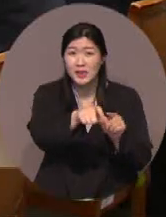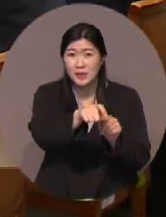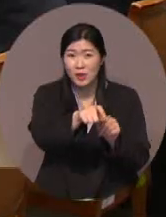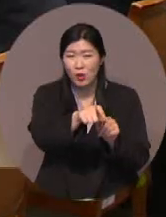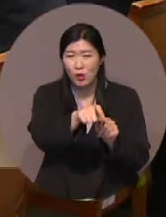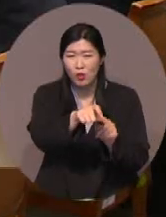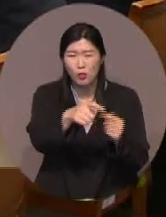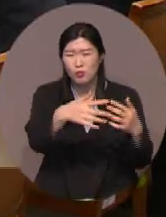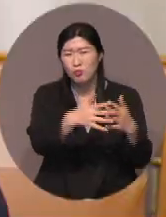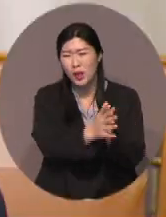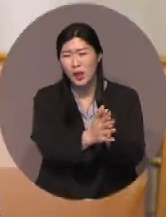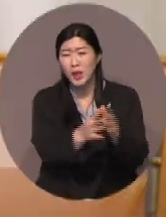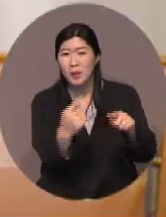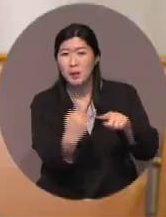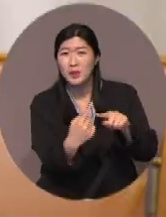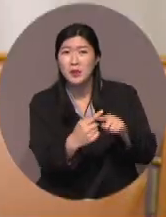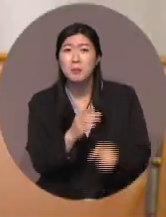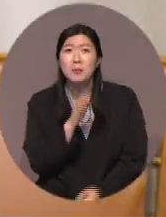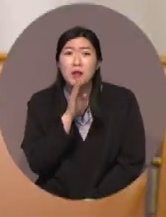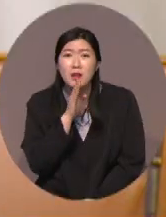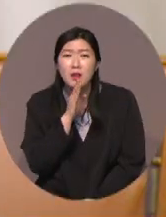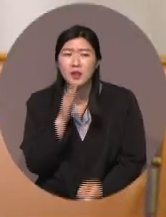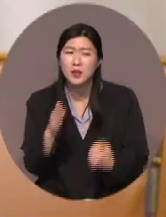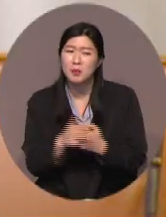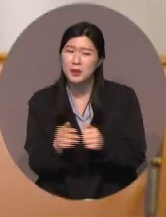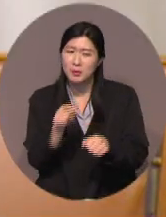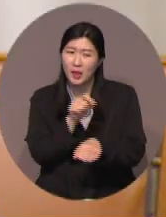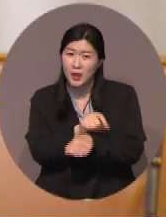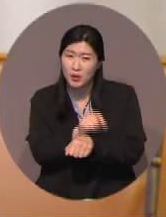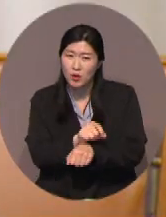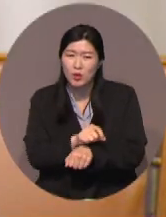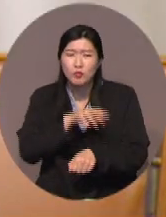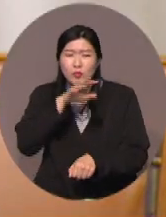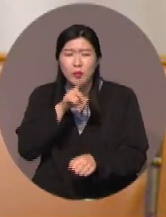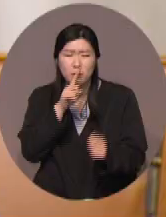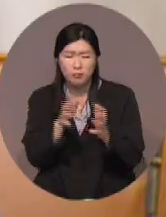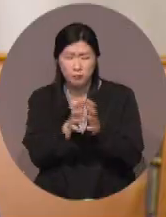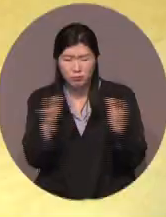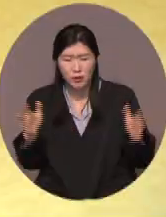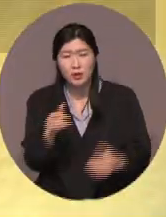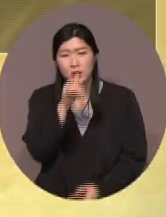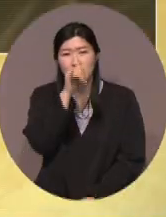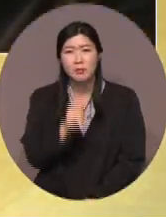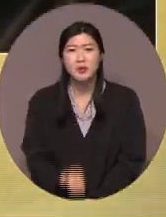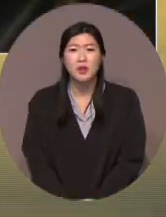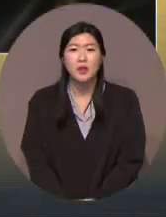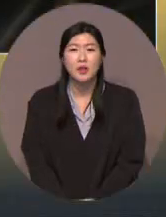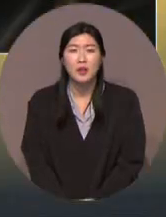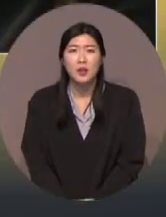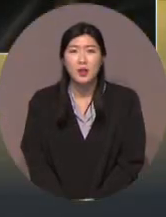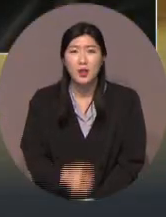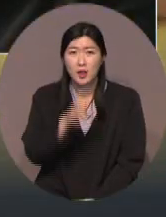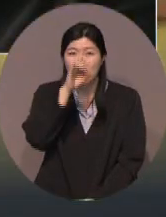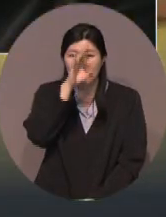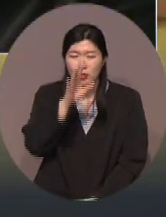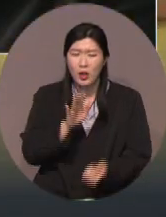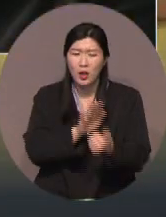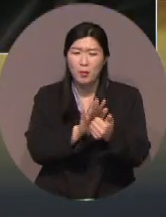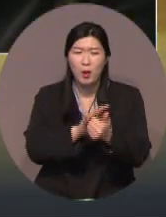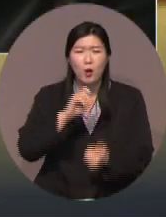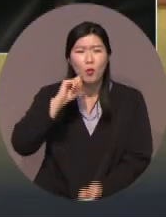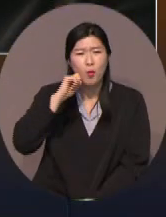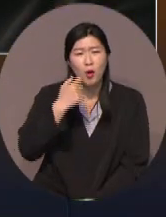사실상 폐지한 상황이라 소극행정에 대한 시민 불만이 더 큽니다 중앙정부가 위급하다면